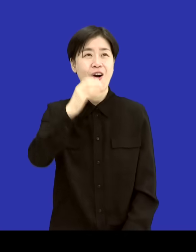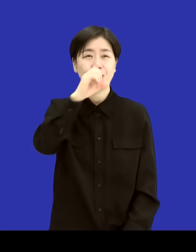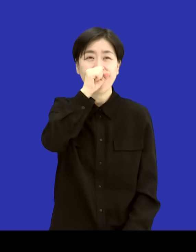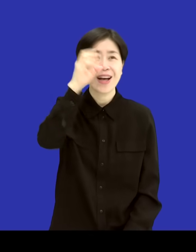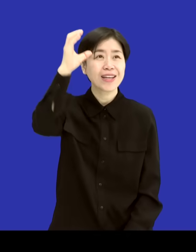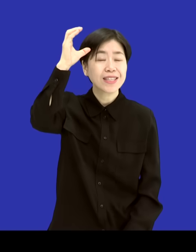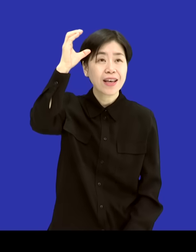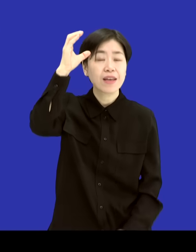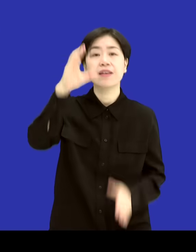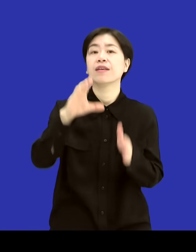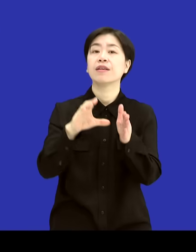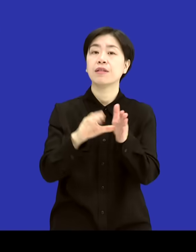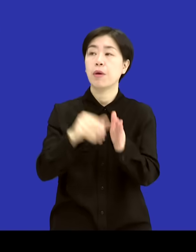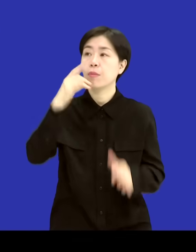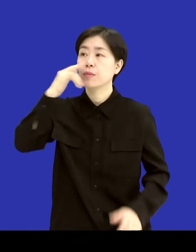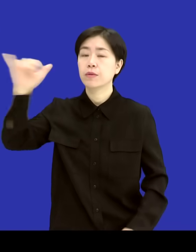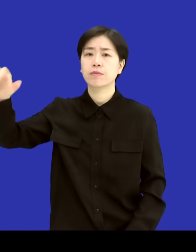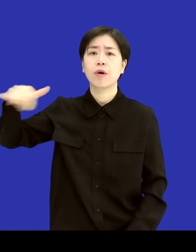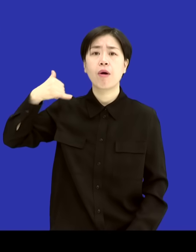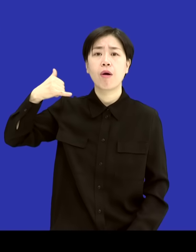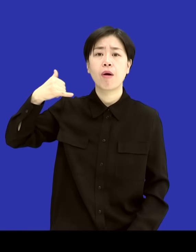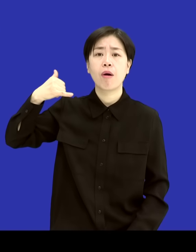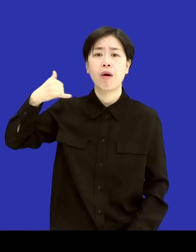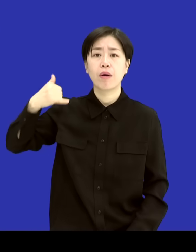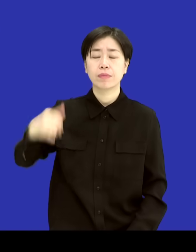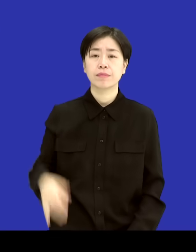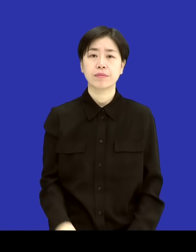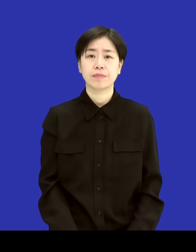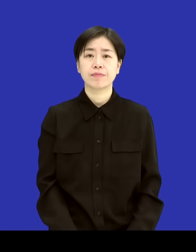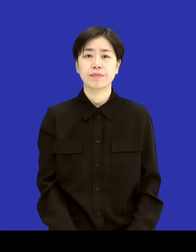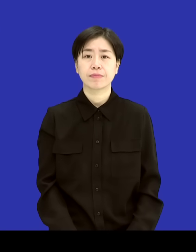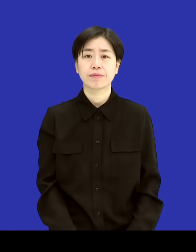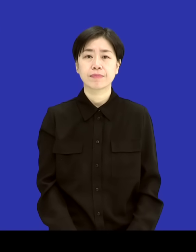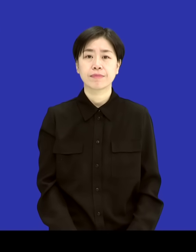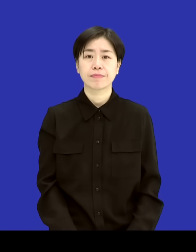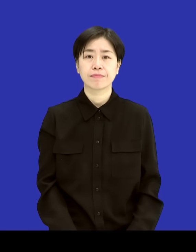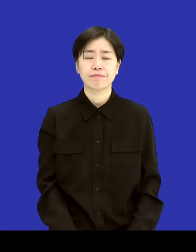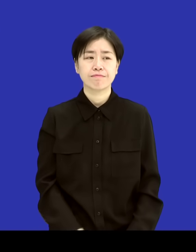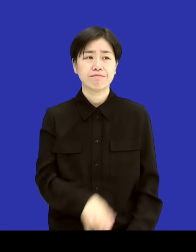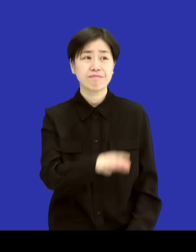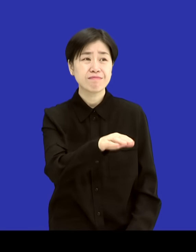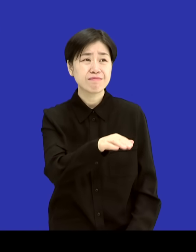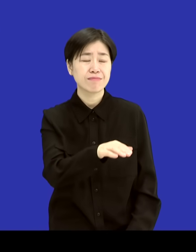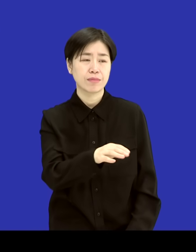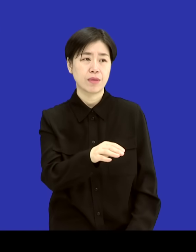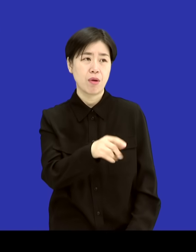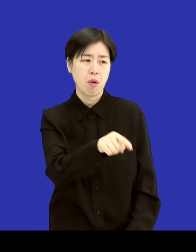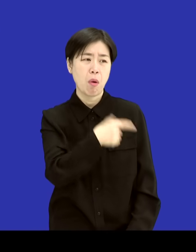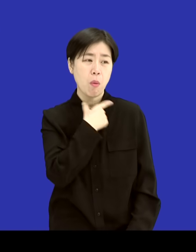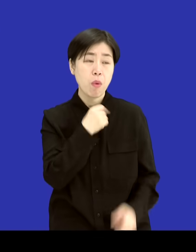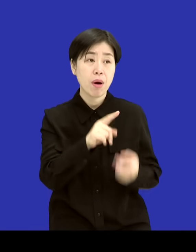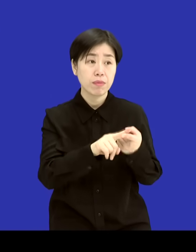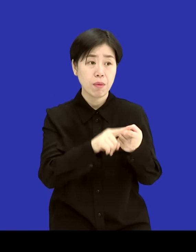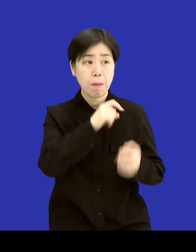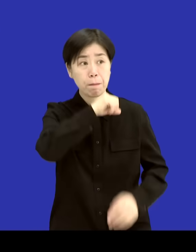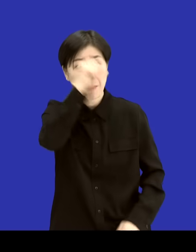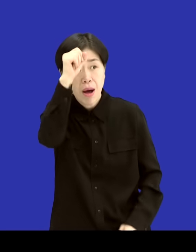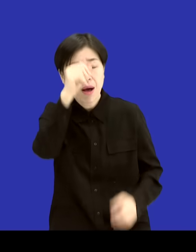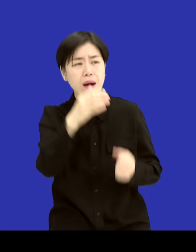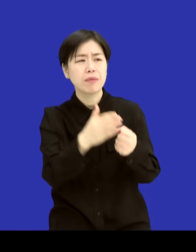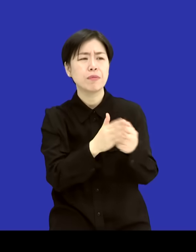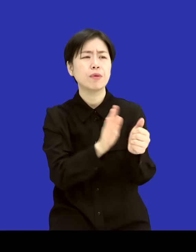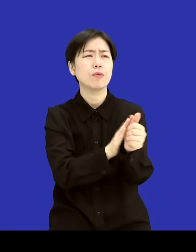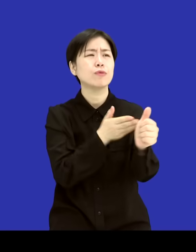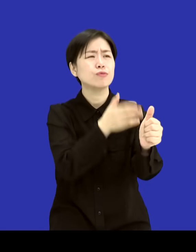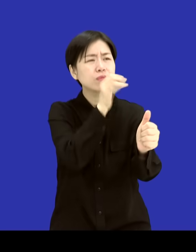와가지고 사실 이제 그 특히 저랑 약속을 해서 저를 보낸 거긴 한데 네. 학비가 너무